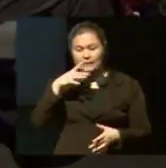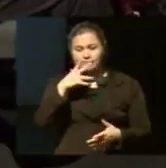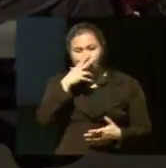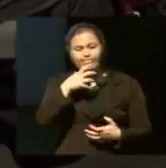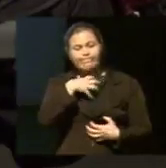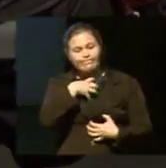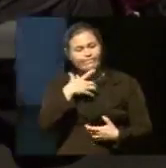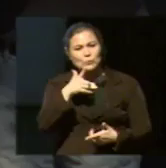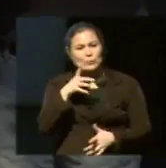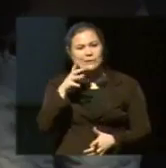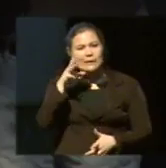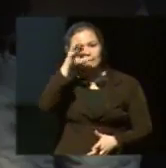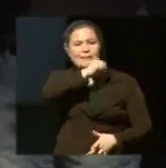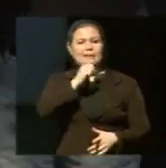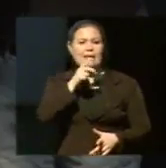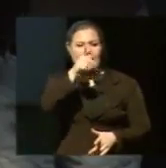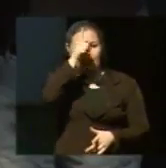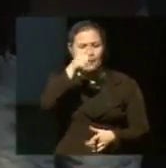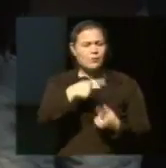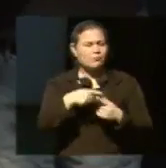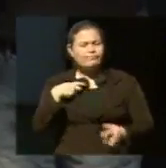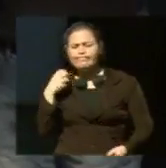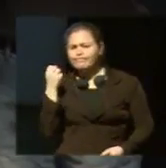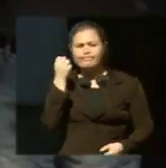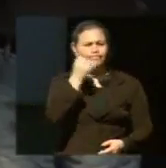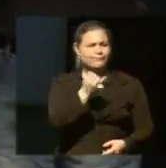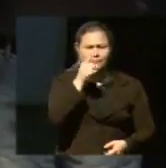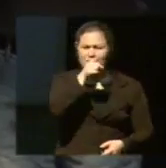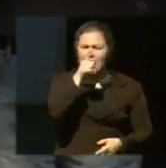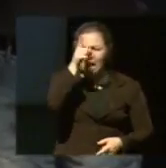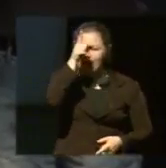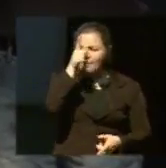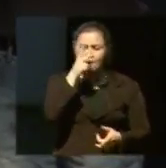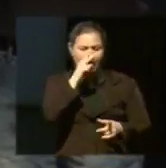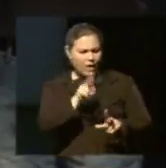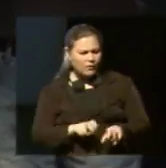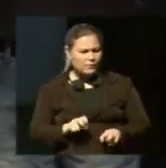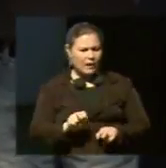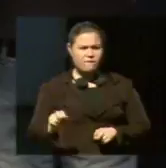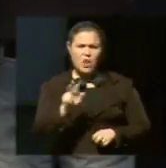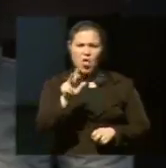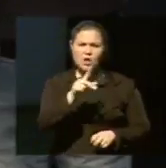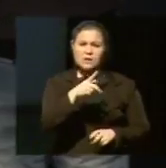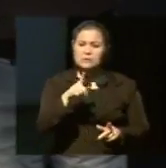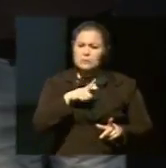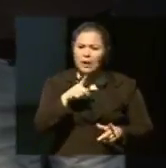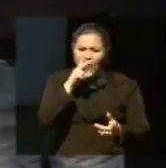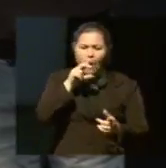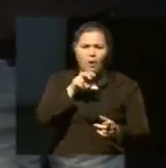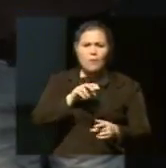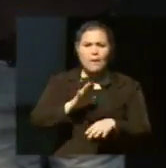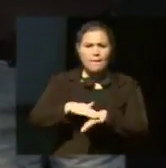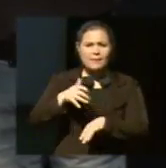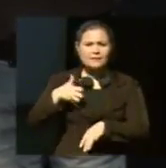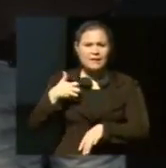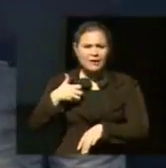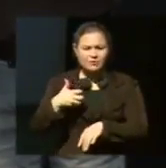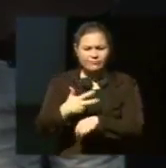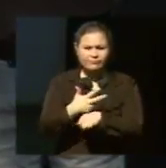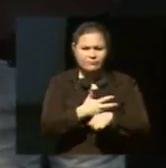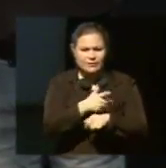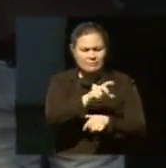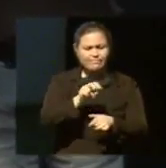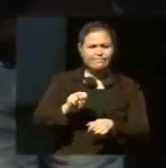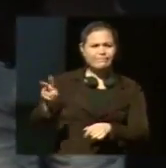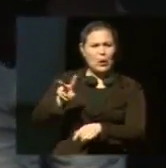Und ich bereue sehr, dass ich kein Deutsch gelernt habe. Ich verliebte mich in Deutschland wegen der Aufwertung, die es dort gibt, die die Senioren dort